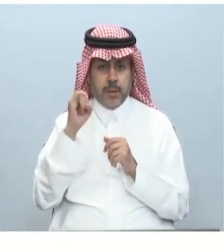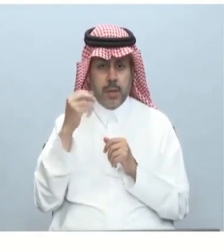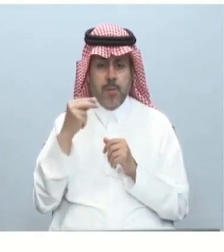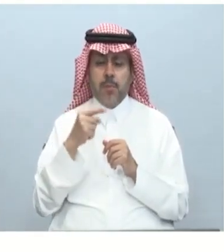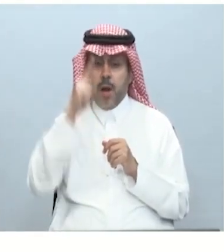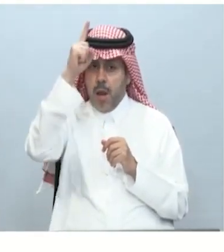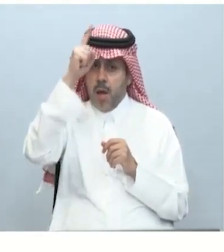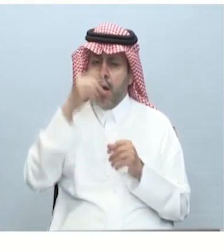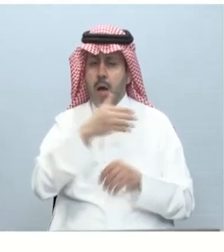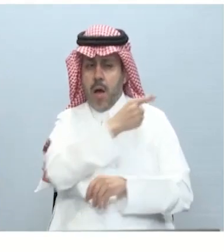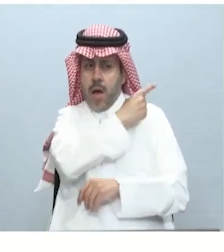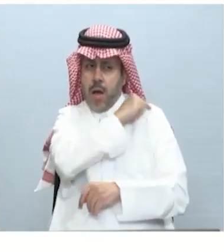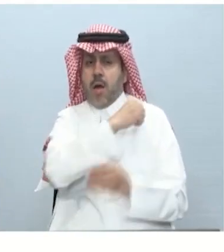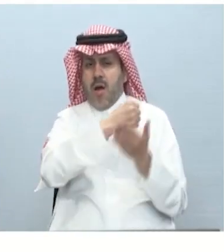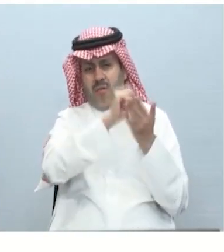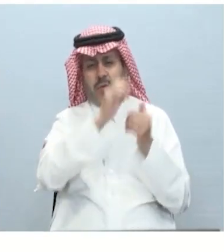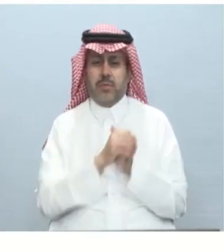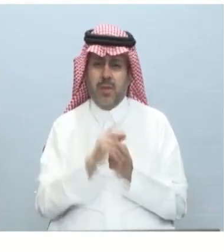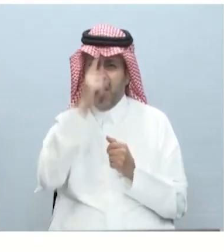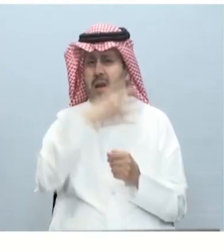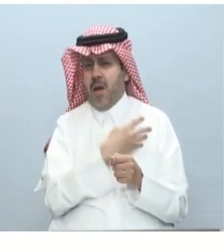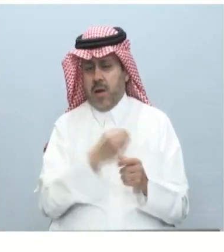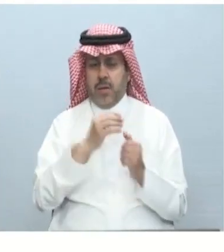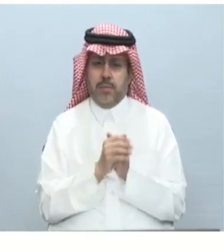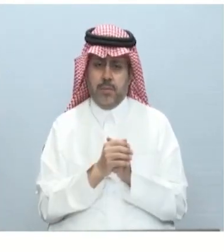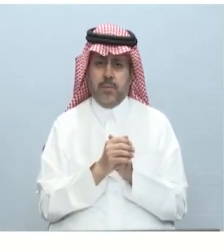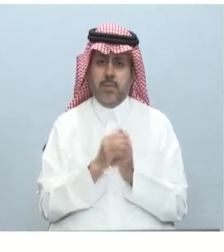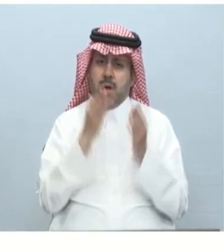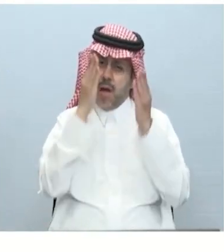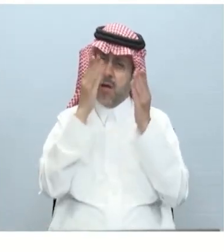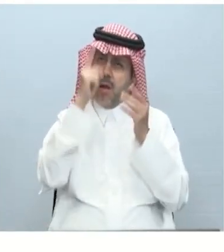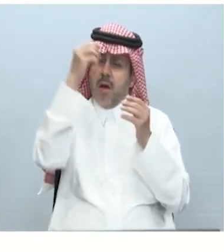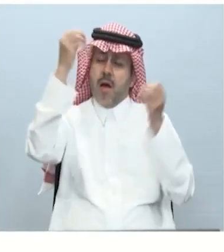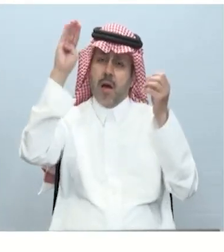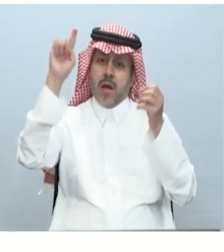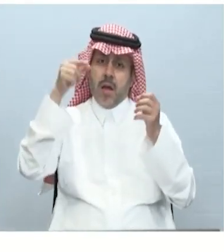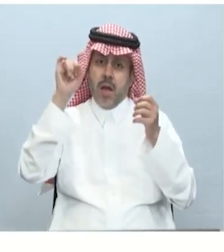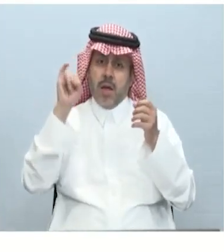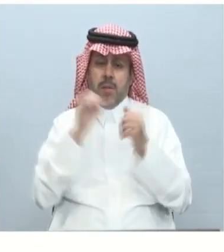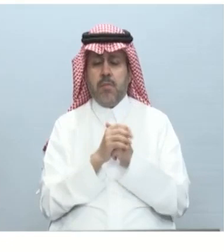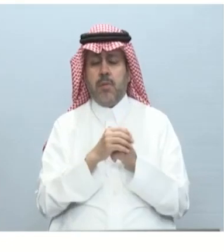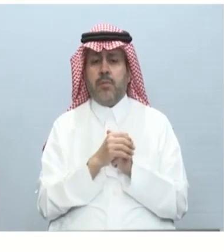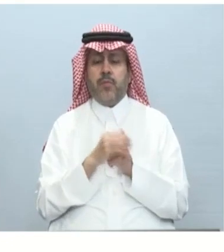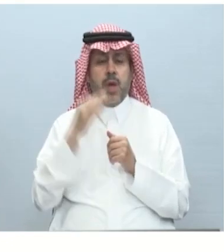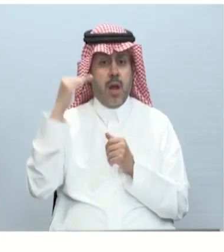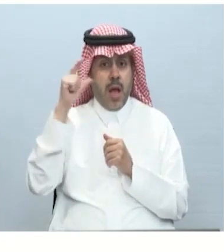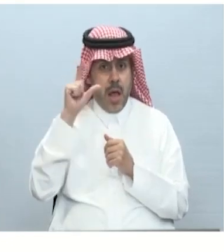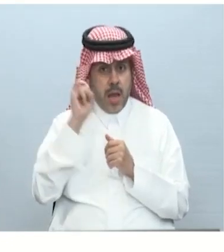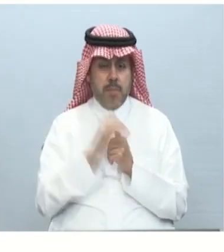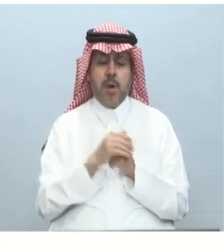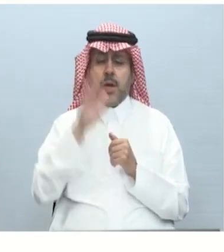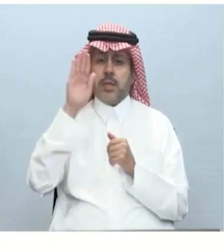بان الله غفور ان الله رحيم ان الله كريم ان الله حليم ان الله